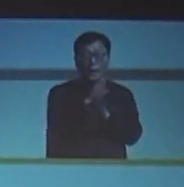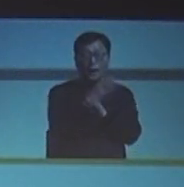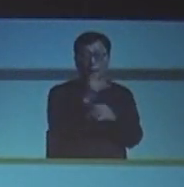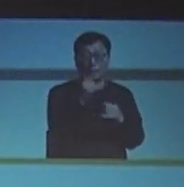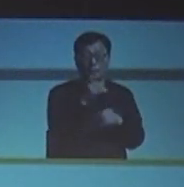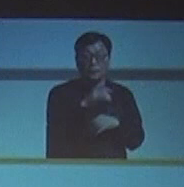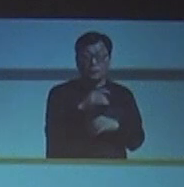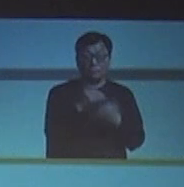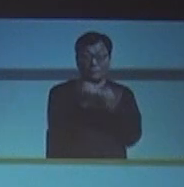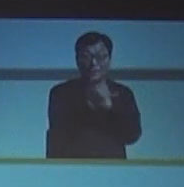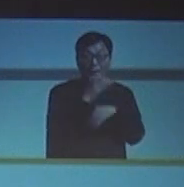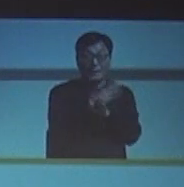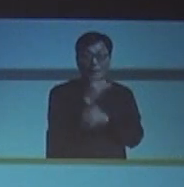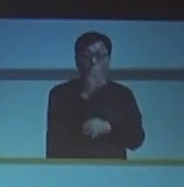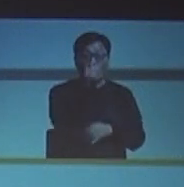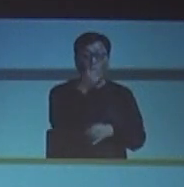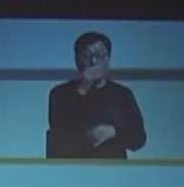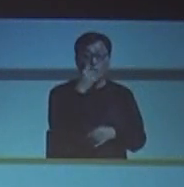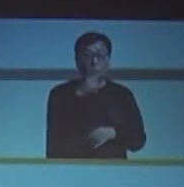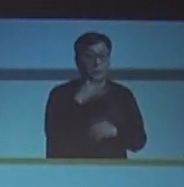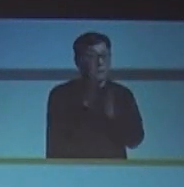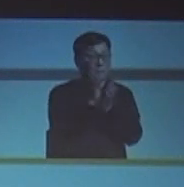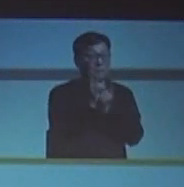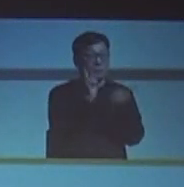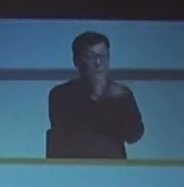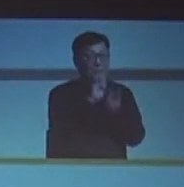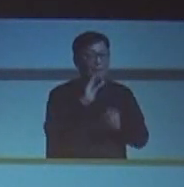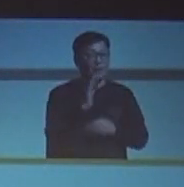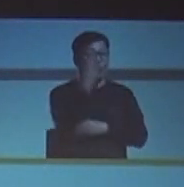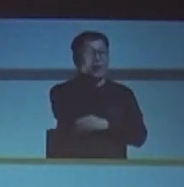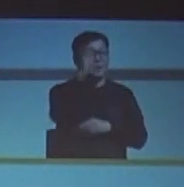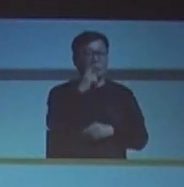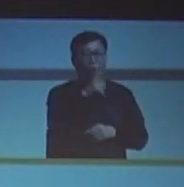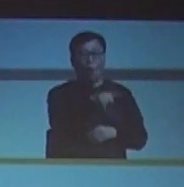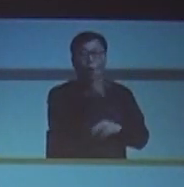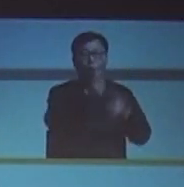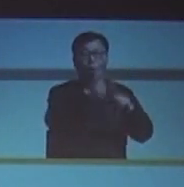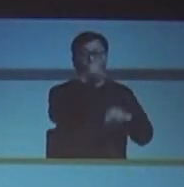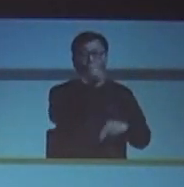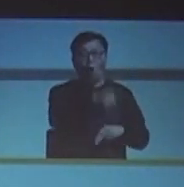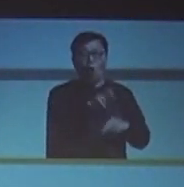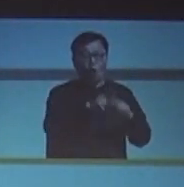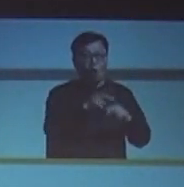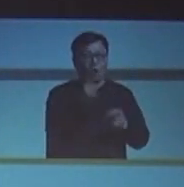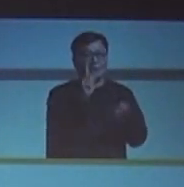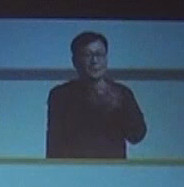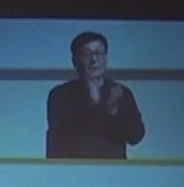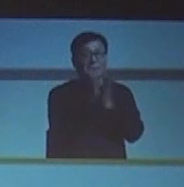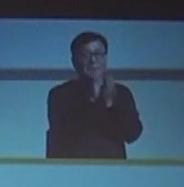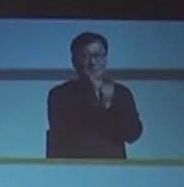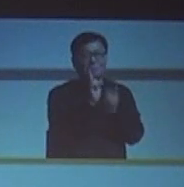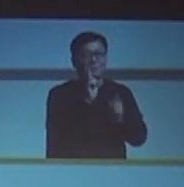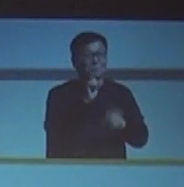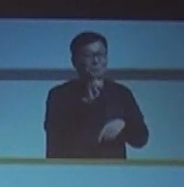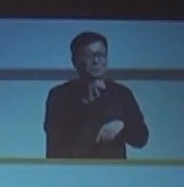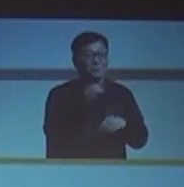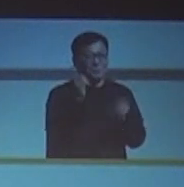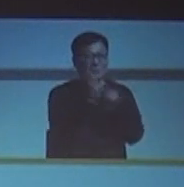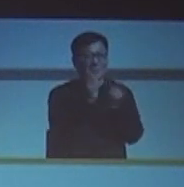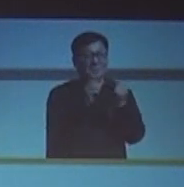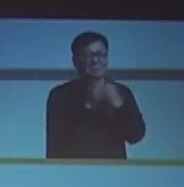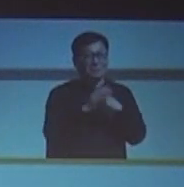직접 뵙게 되어 영광입니다. 어디 계세요? 아, 예. 네. 저도 네. 영광입니다. 네. 네. 영광입니다. 네.